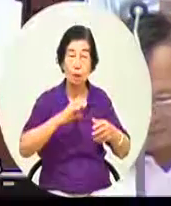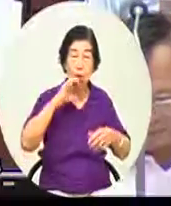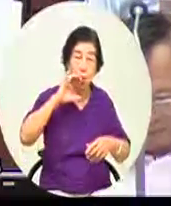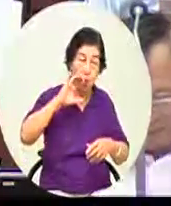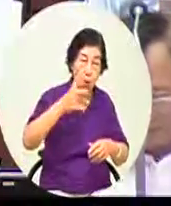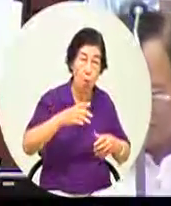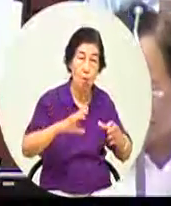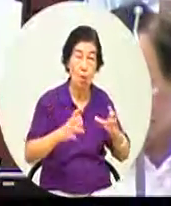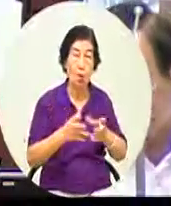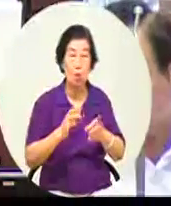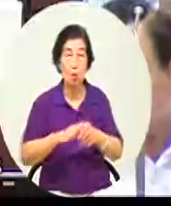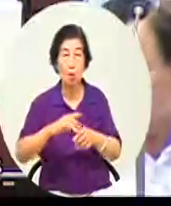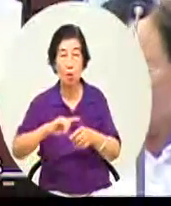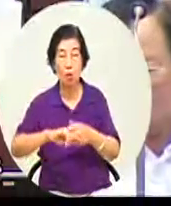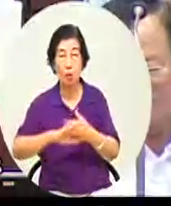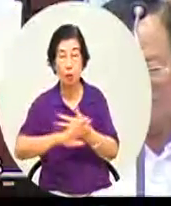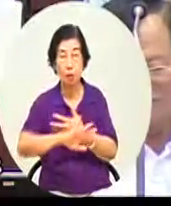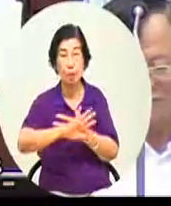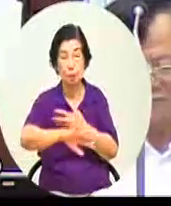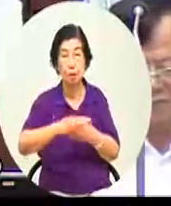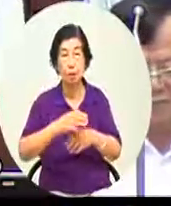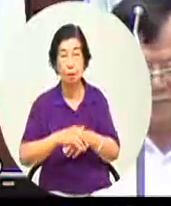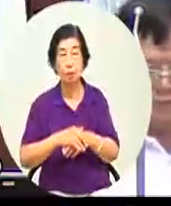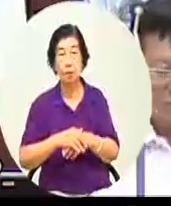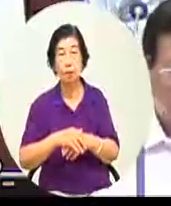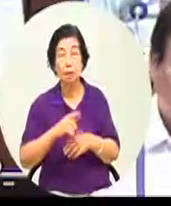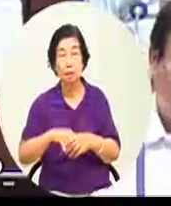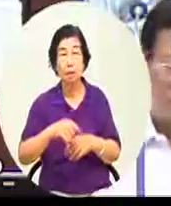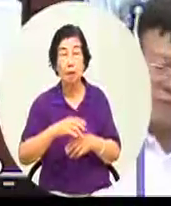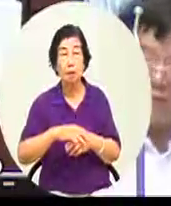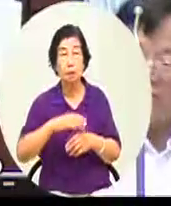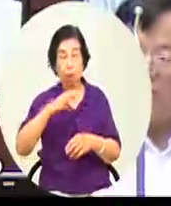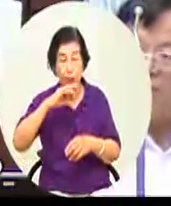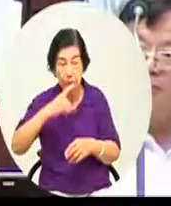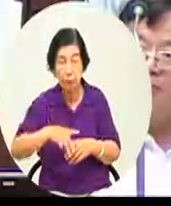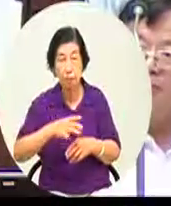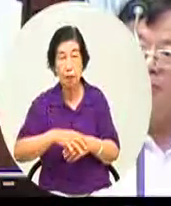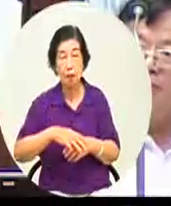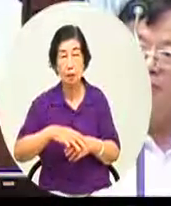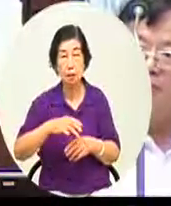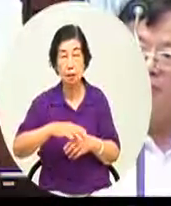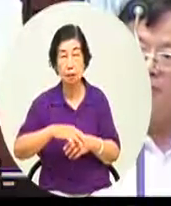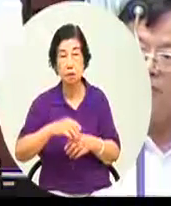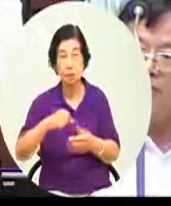它文莱以外，目前大概就是越南印尼都还没有开放免